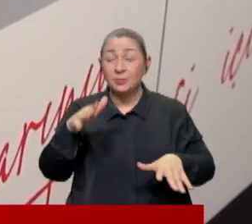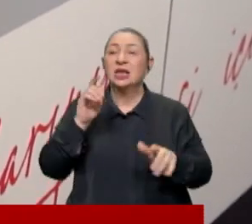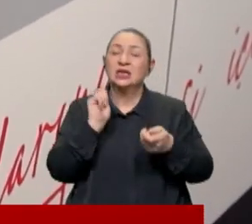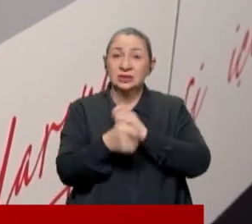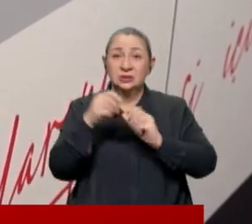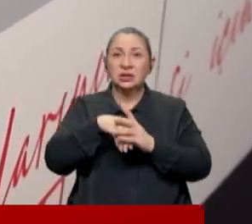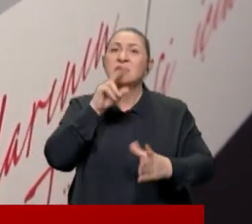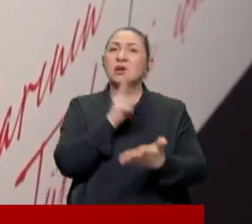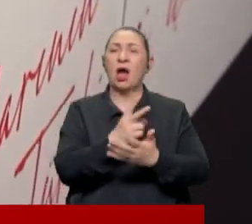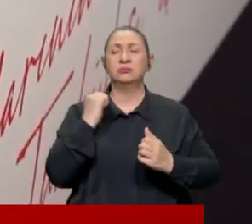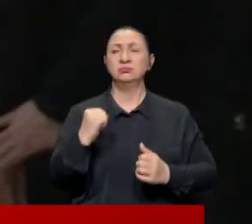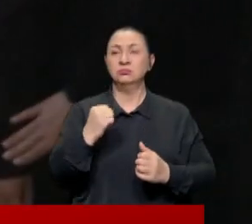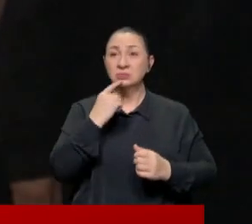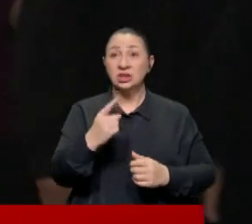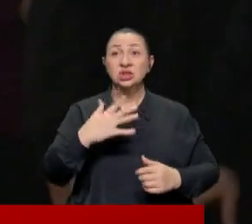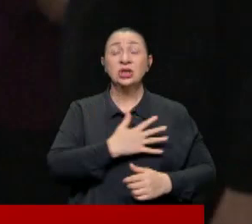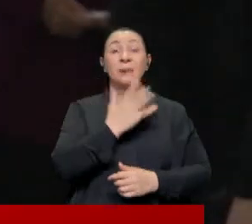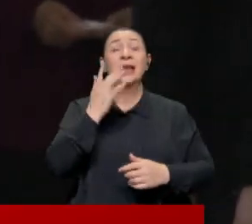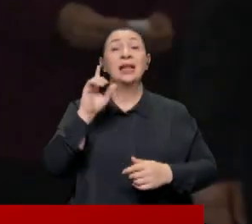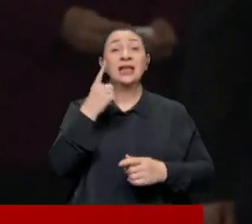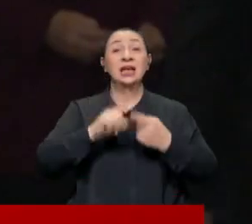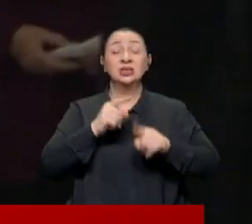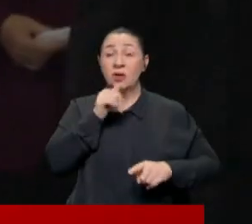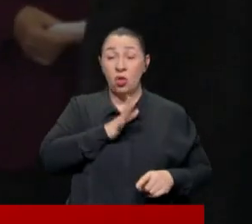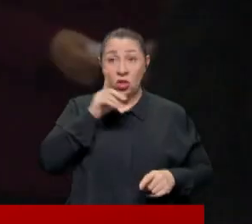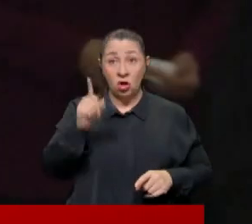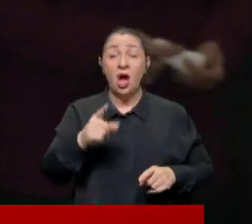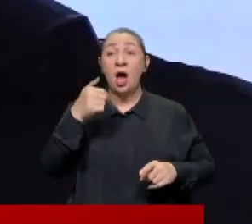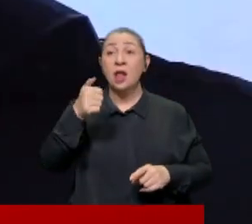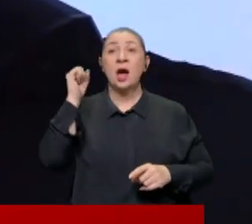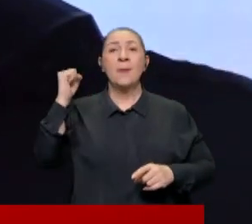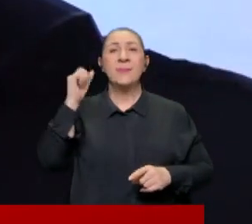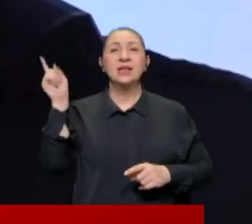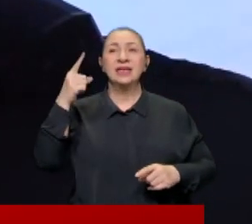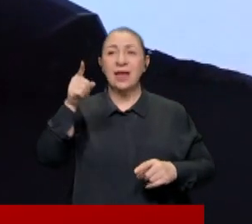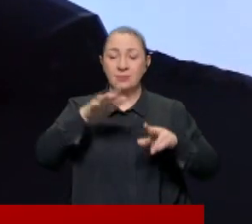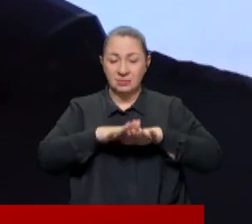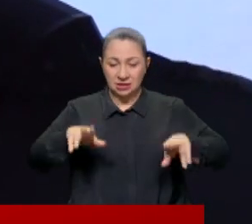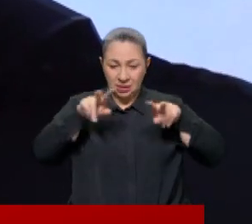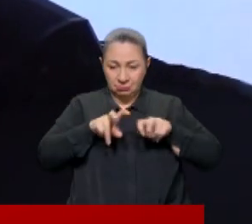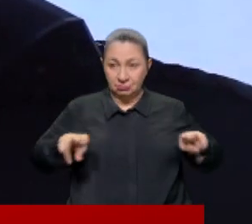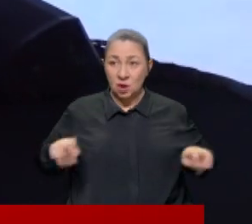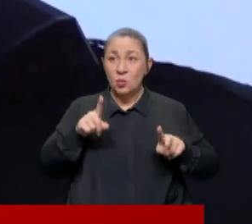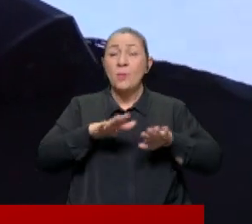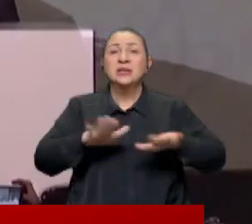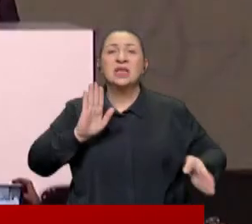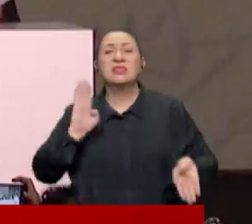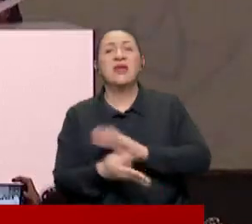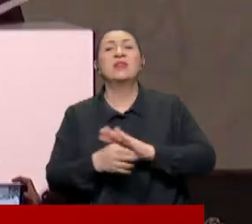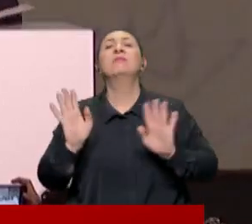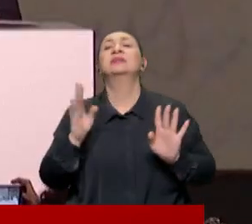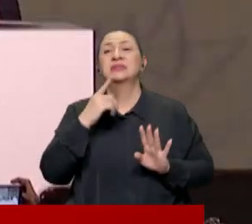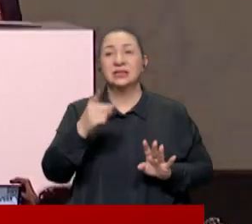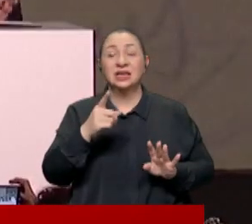için kararlılık mesajları verirken CHP lideri Kemal Kılıçdaroğlu da 6 muhalefet partisinin oturduğu masa için bu masa devrilmez